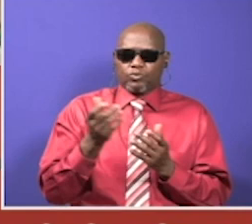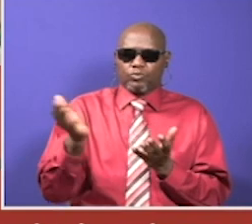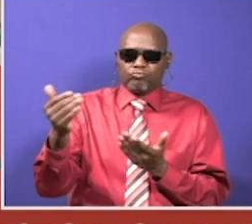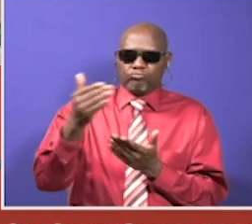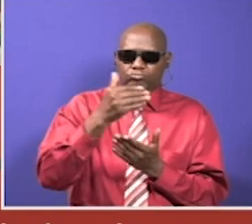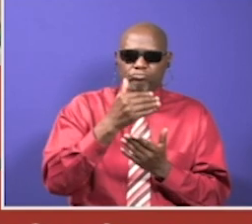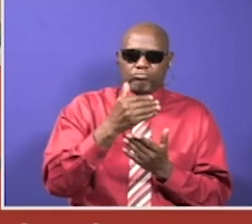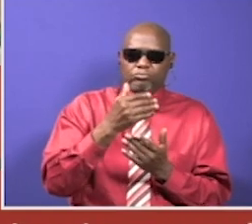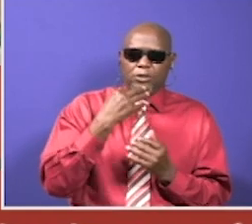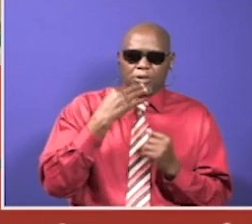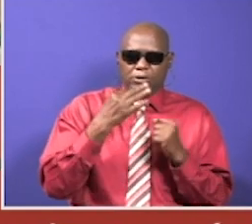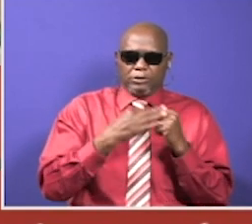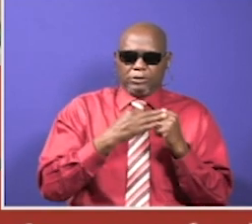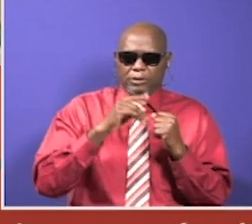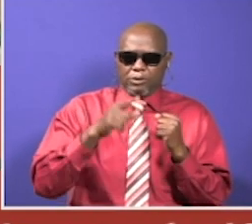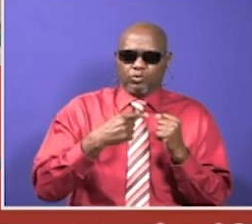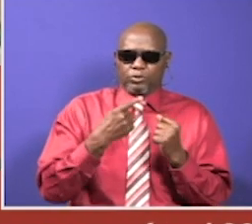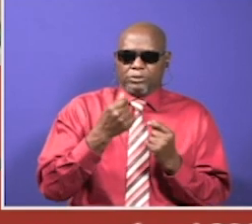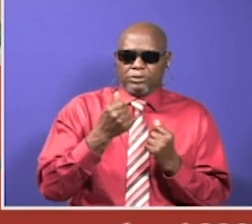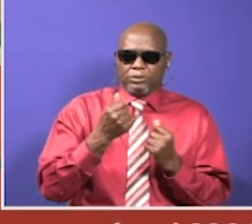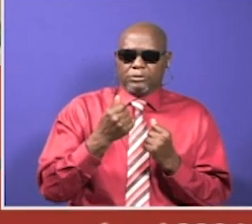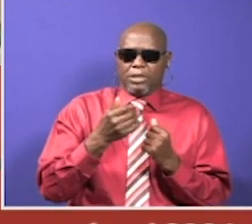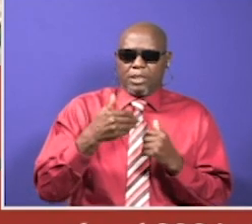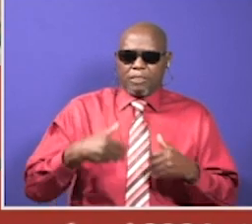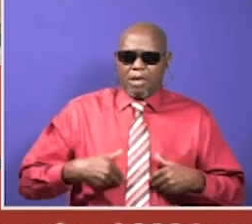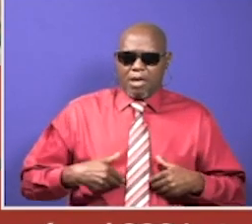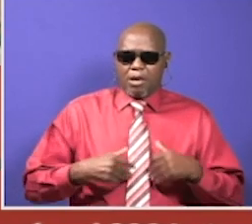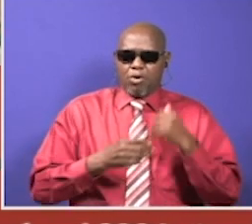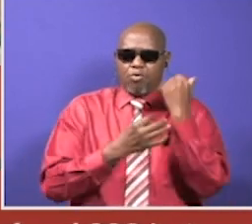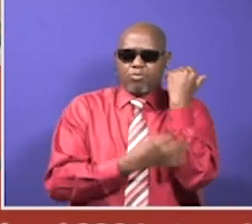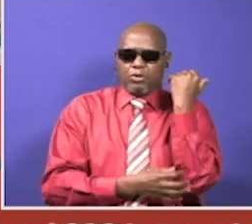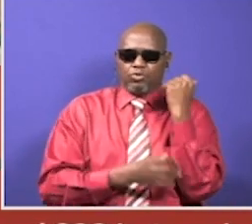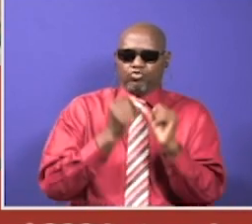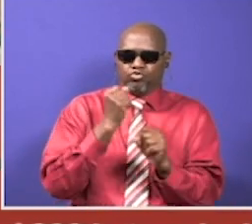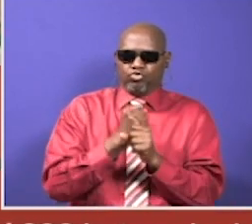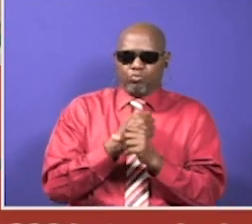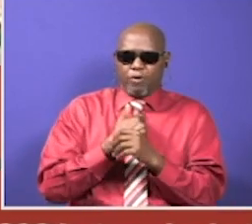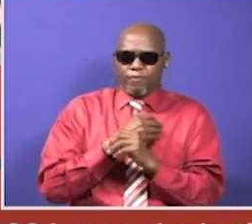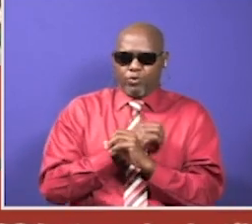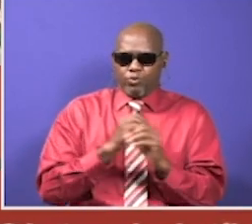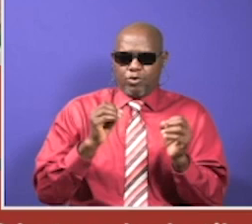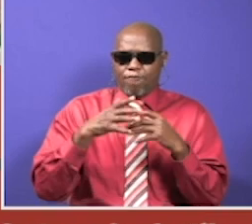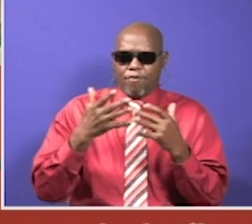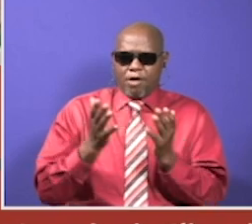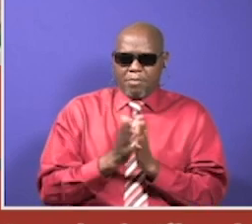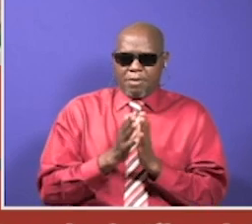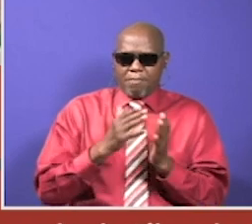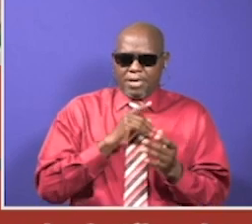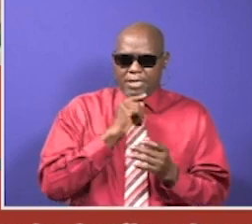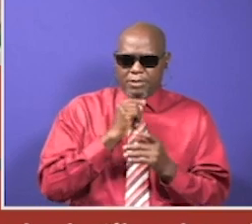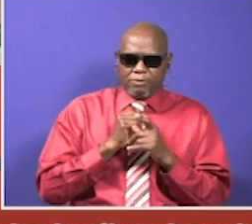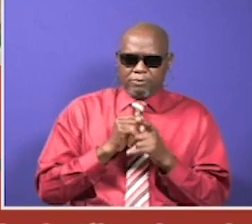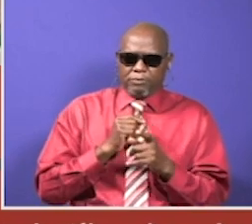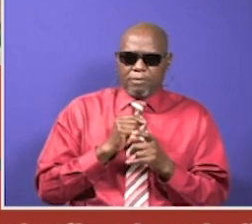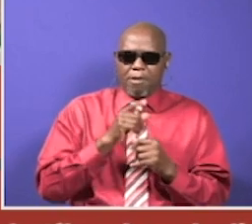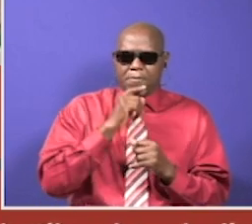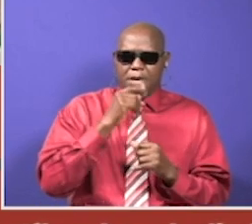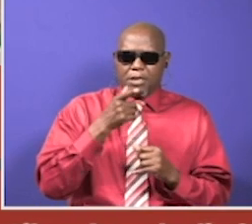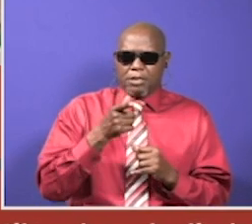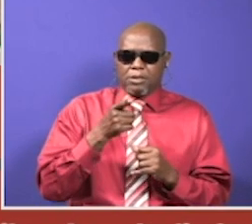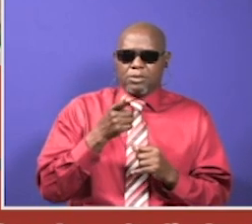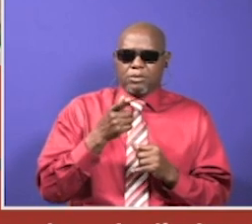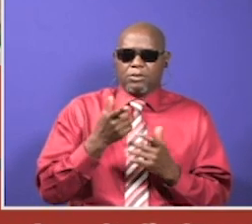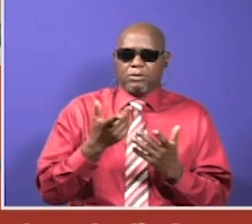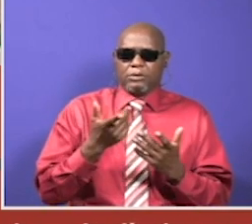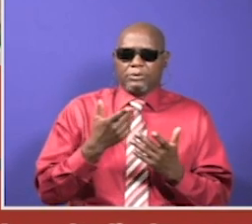A young man, a poor man, a jobless man, a family man, a man who is destitute and